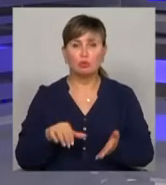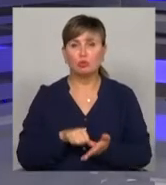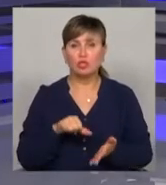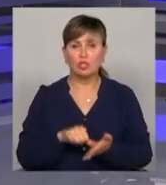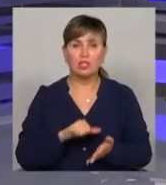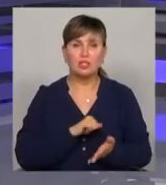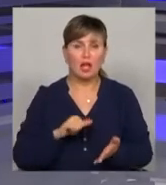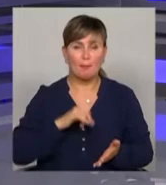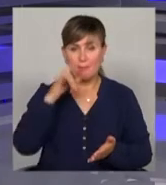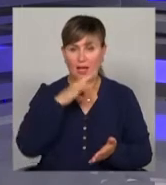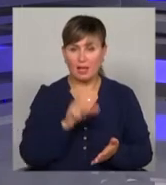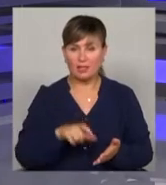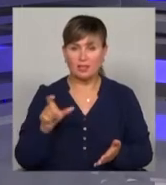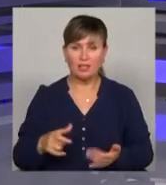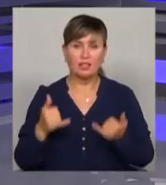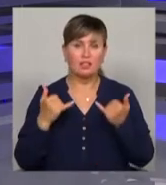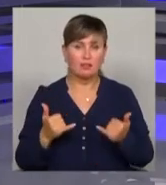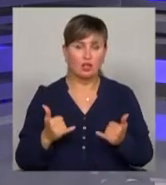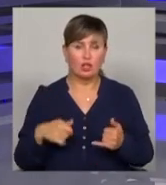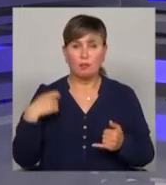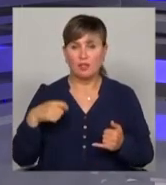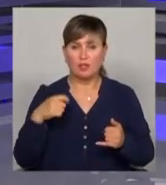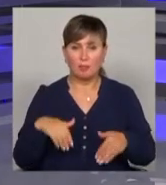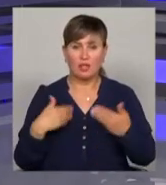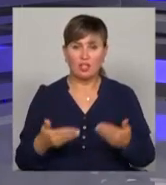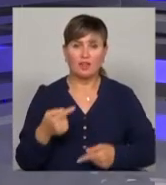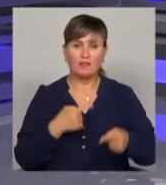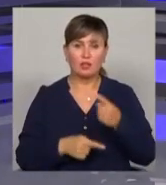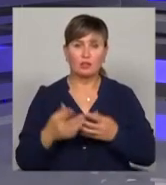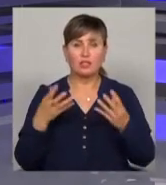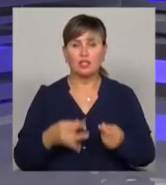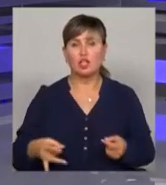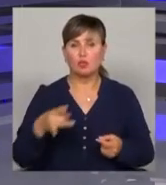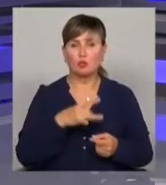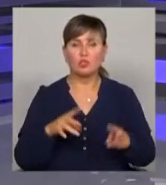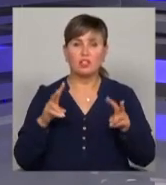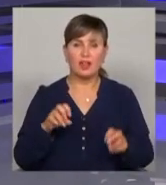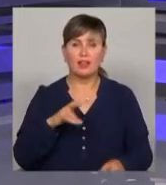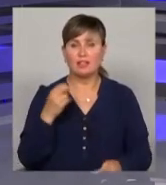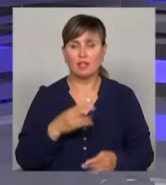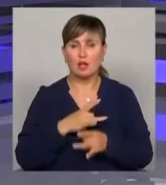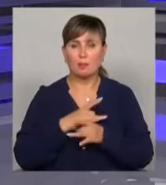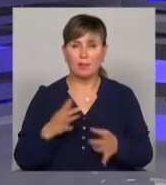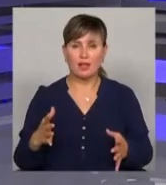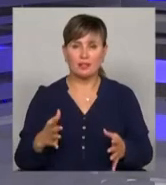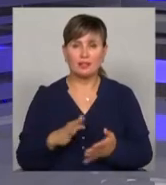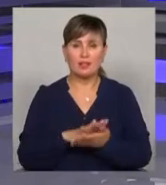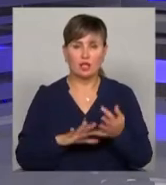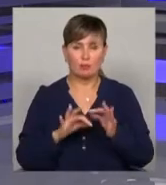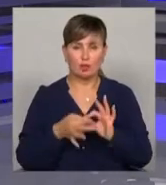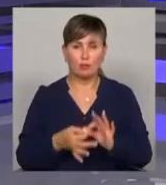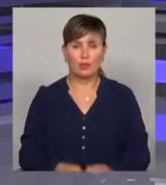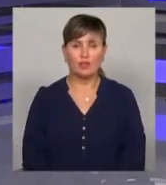участвовать сами казахстанцы. Сегодня же президент предложил вернуть День республики статус национального праздника. Мираль Жанова